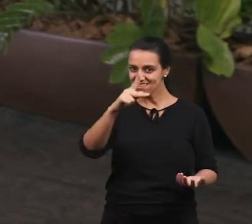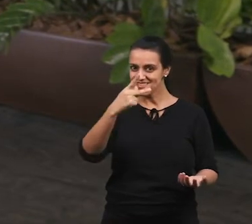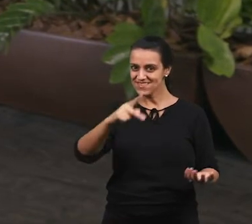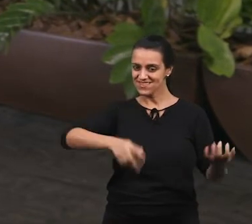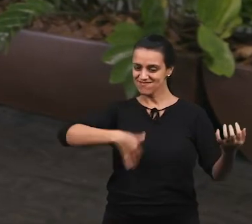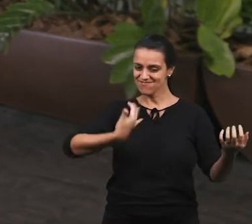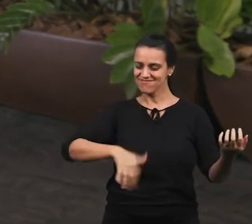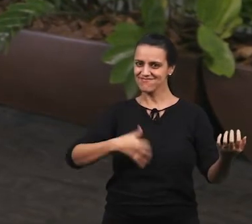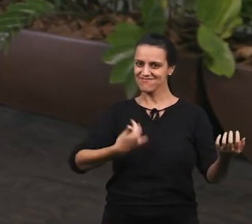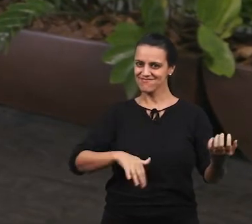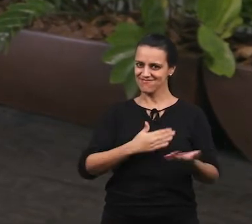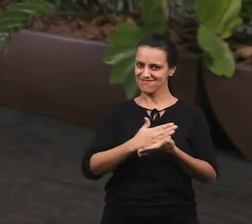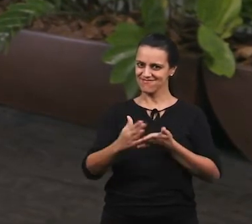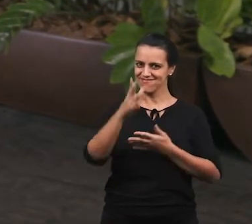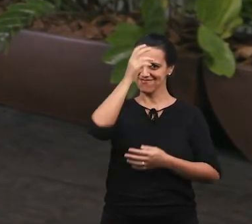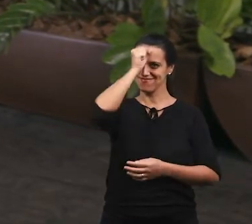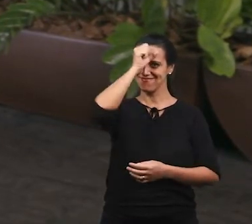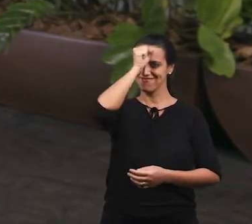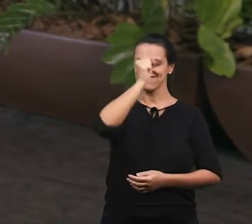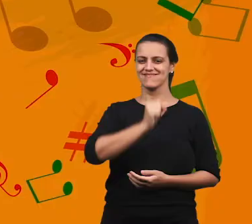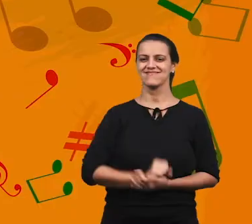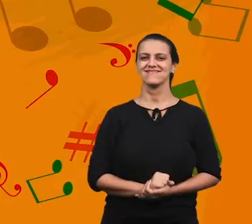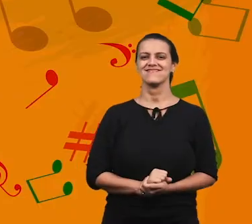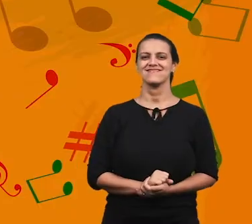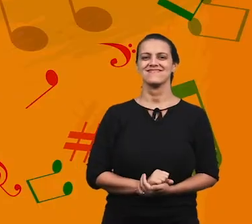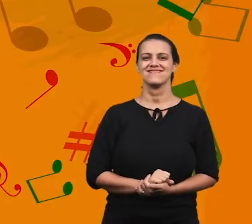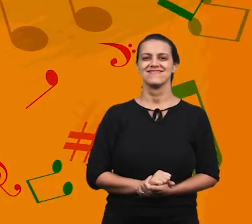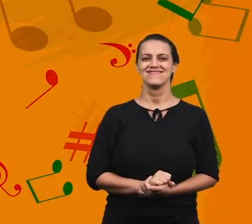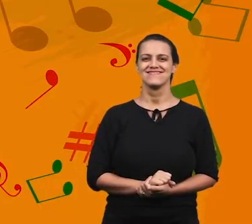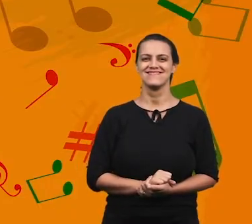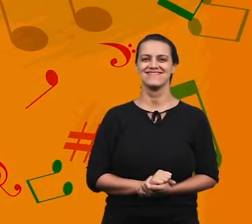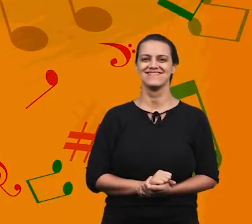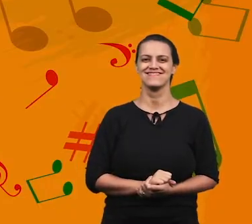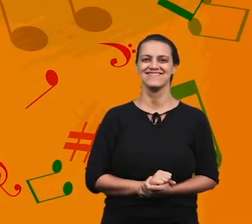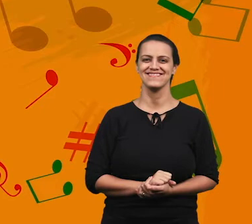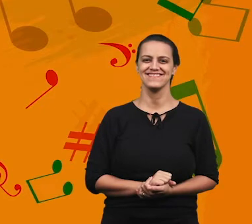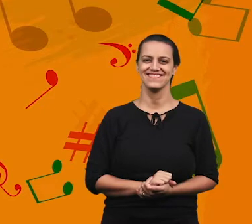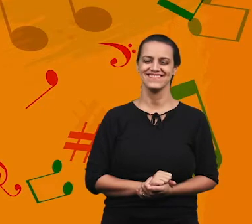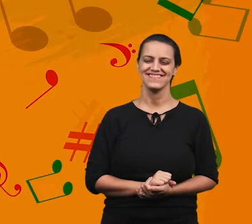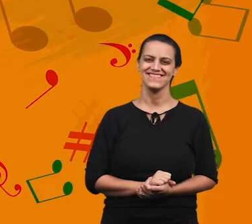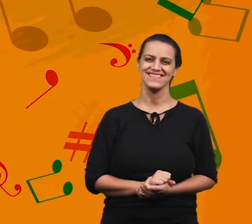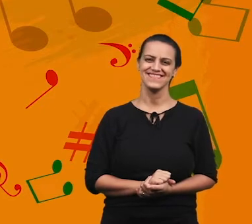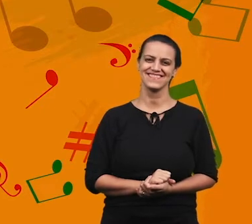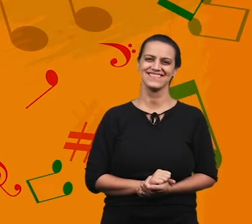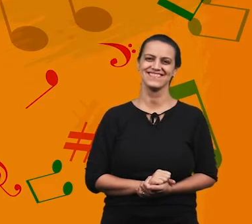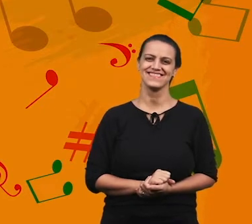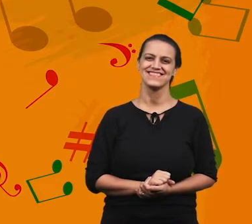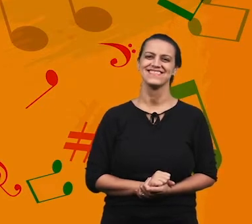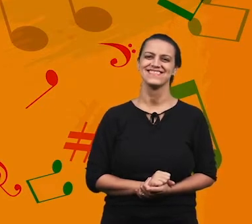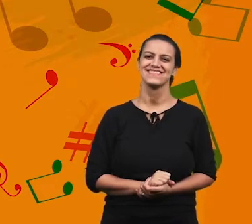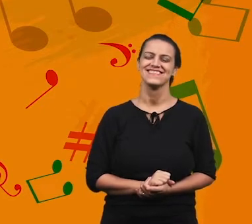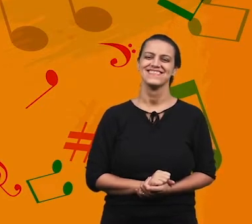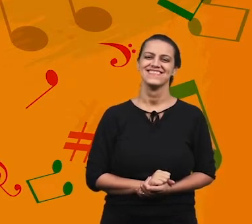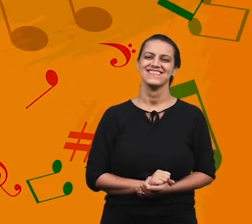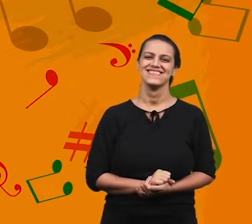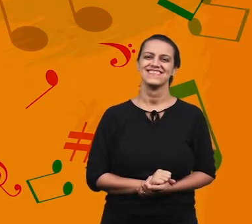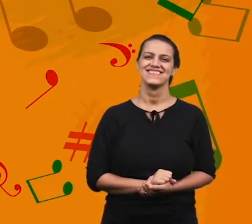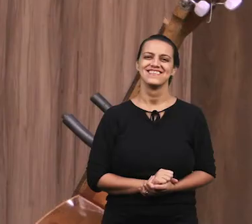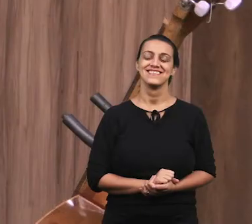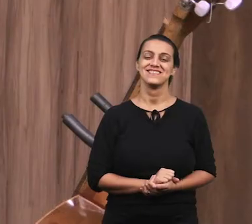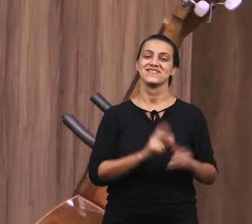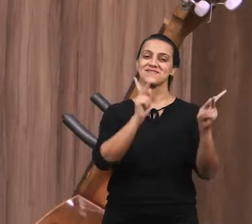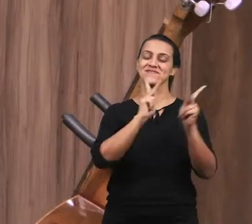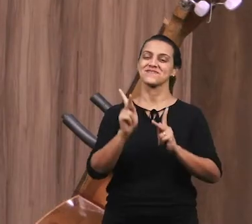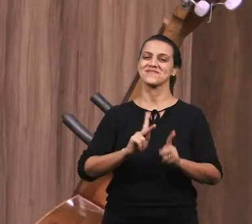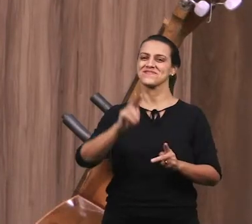научит вас псалму. Возьмите ваш инструмент и давайте прославим Господа.